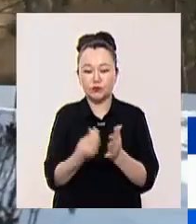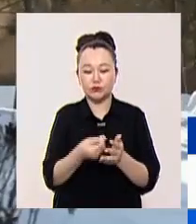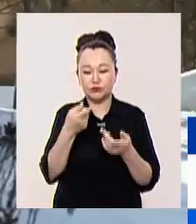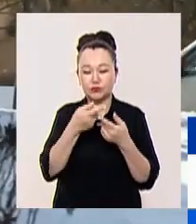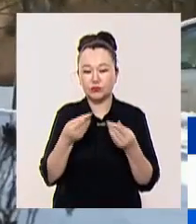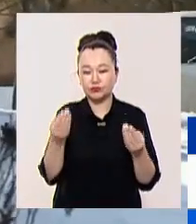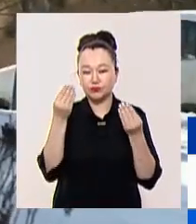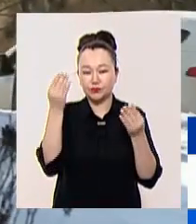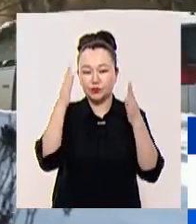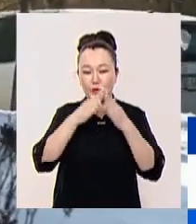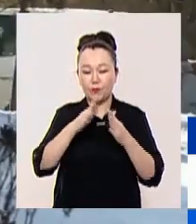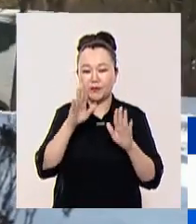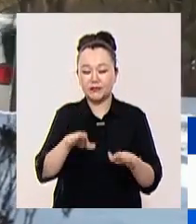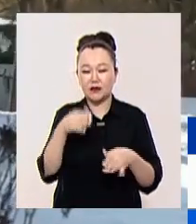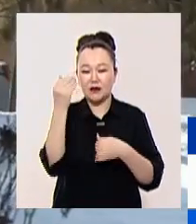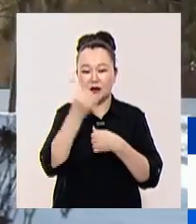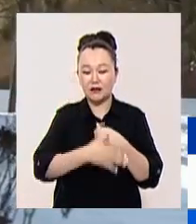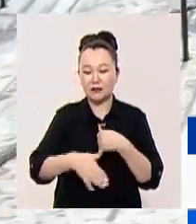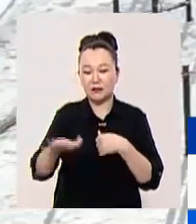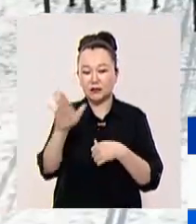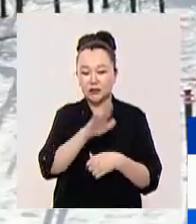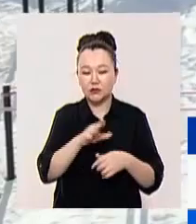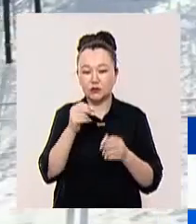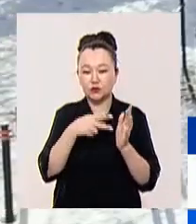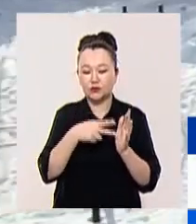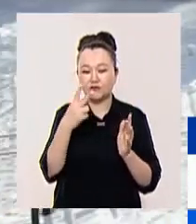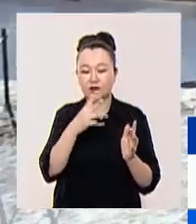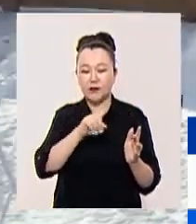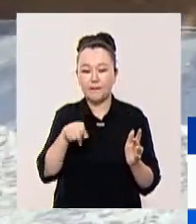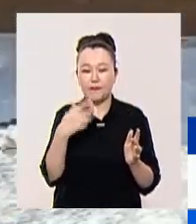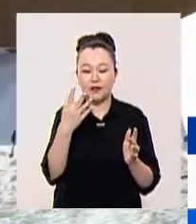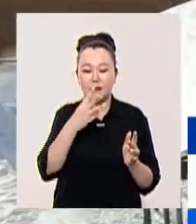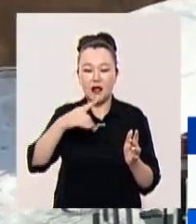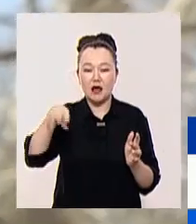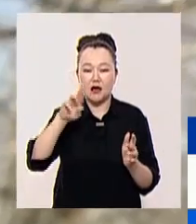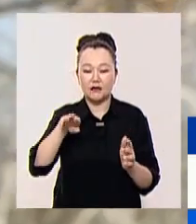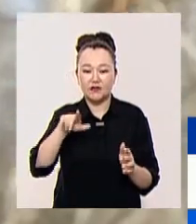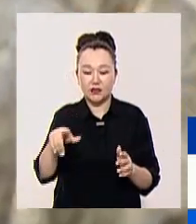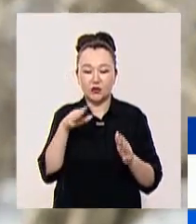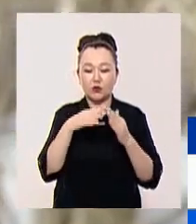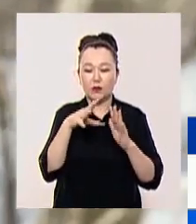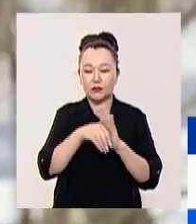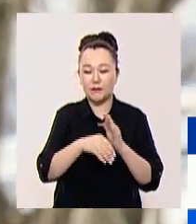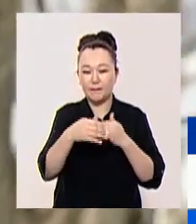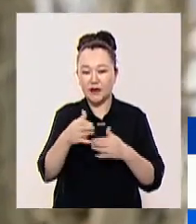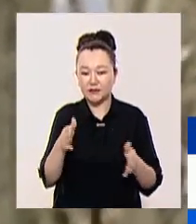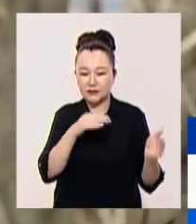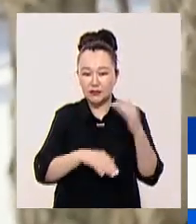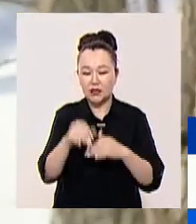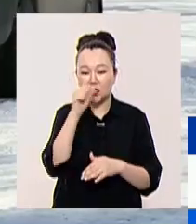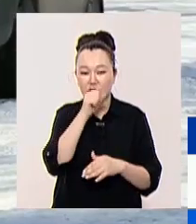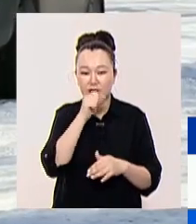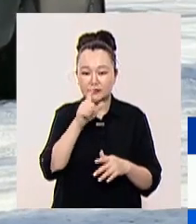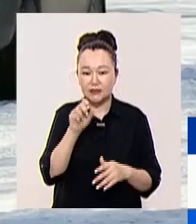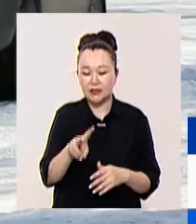находится в одном из элитных районов Нур-Султана. Стоит он около 2,5 миллиардов тенге. В доме есть бассейн, библиотека, караоке-зал и